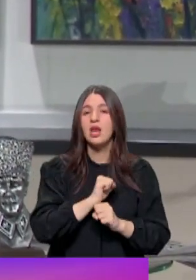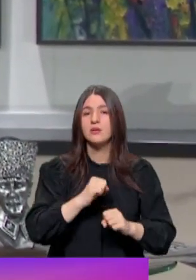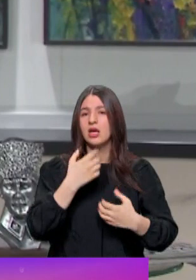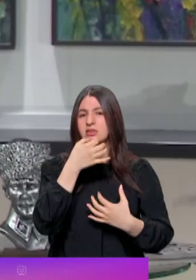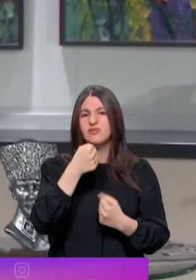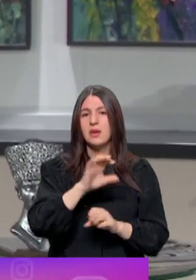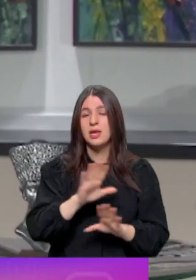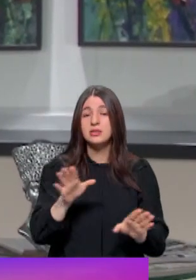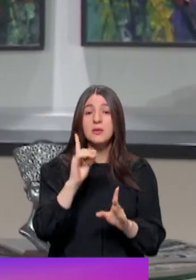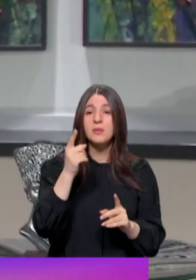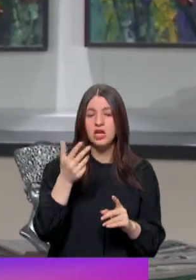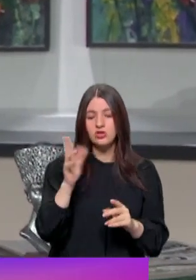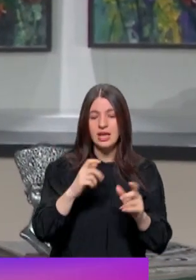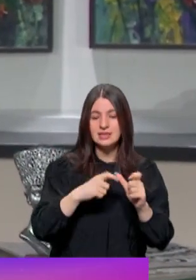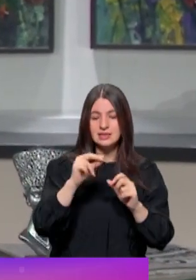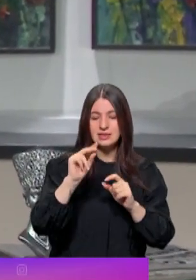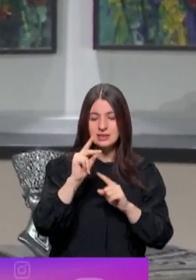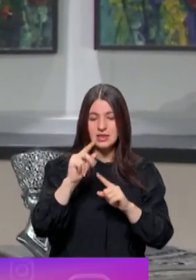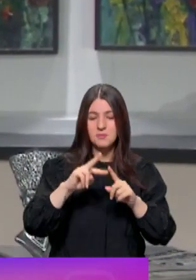sonra sizleri Simav'dan